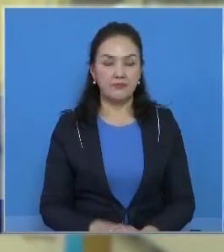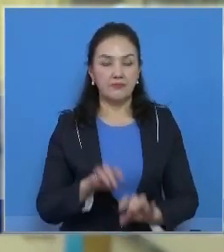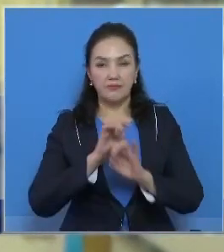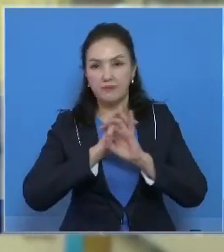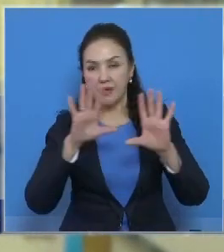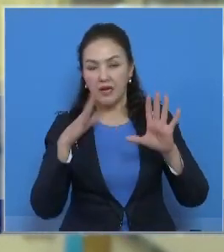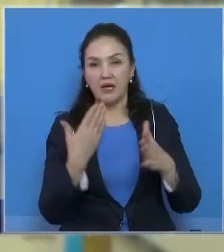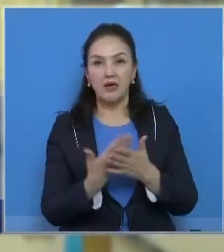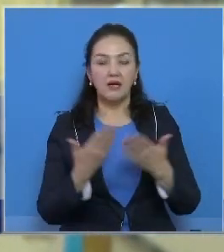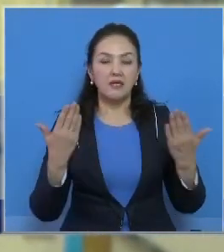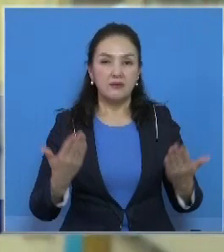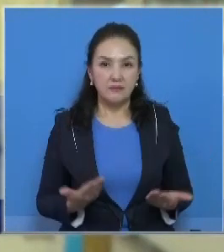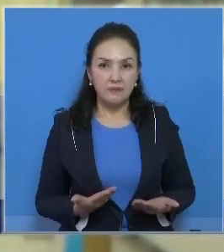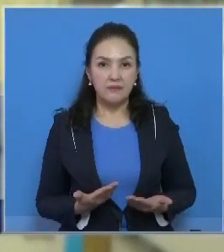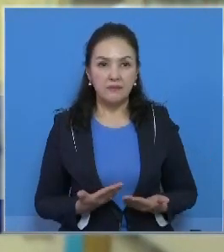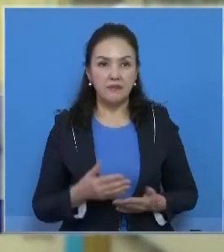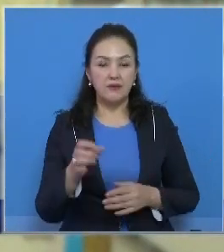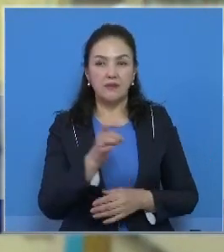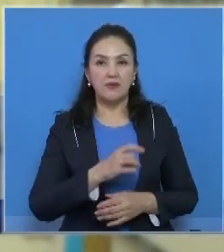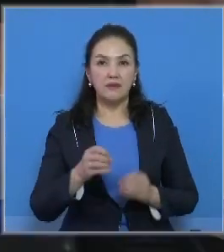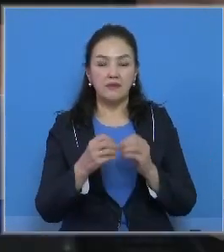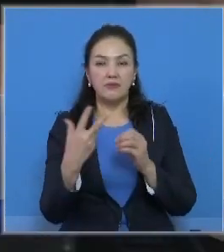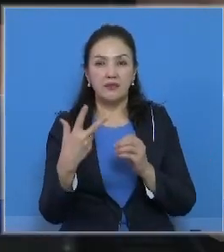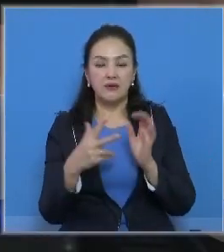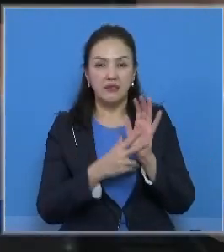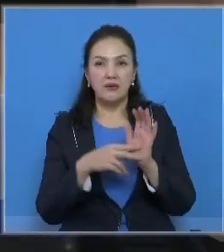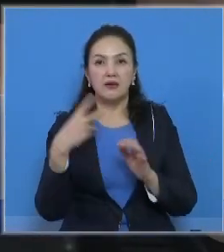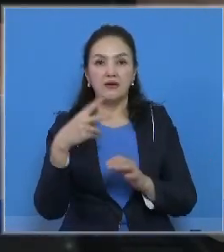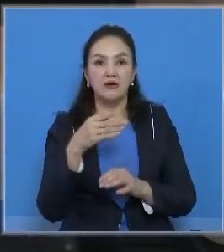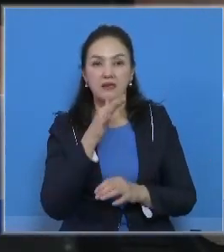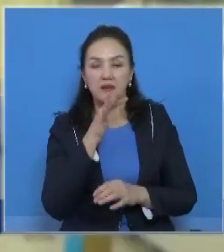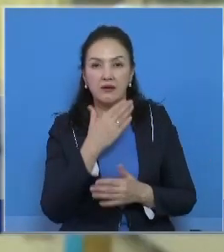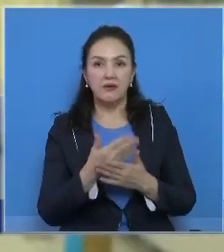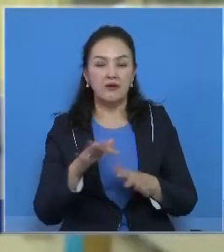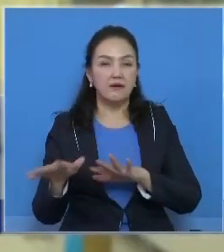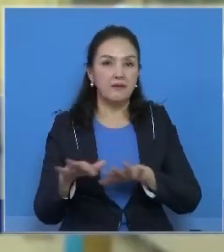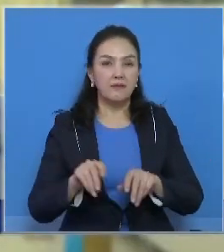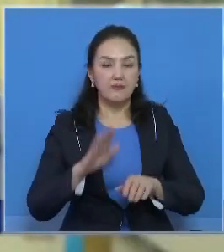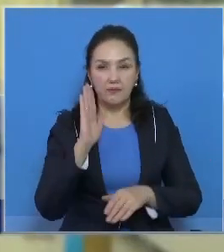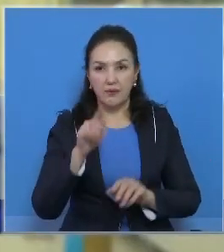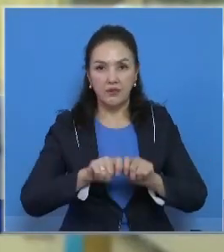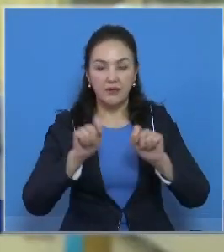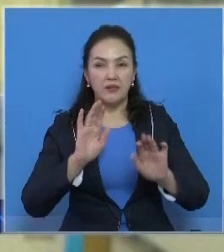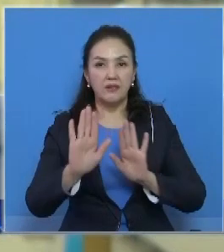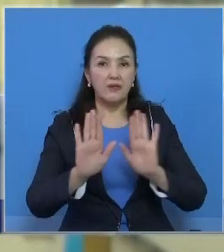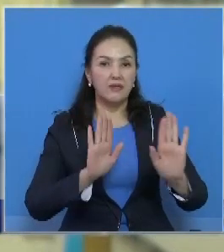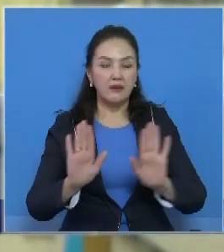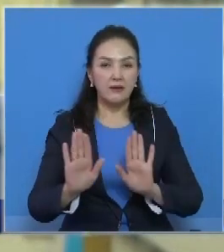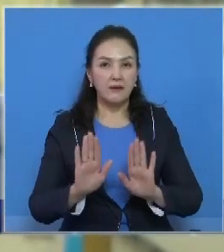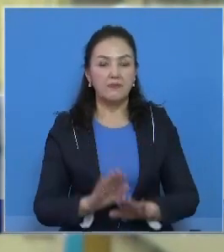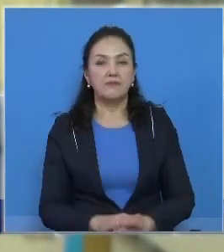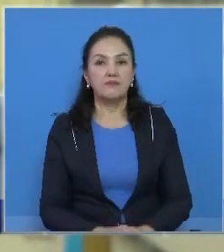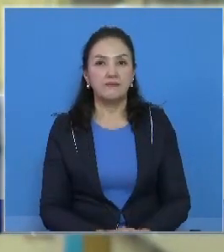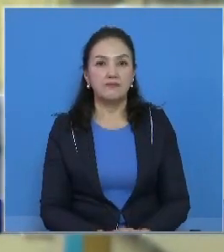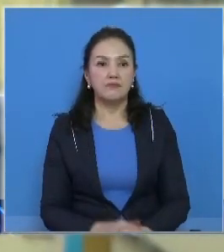просветители, которые жили на территории области 18-20 века. На мероприятии сегодня будет открытие выставки, то